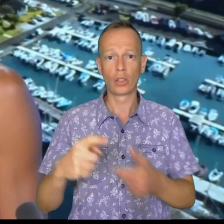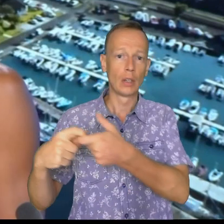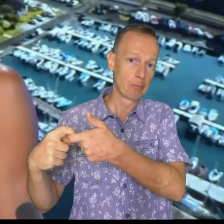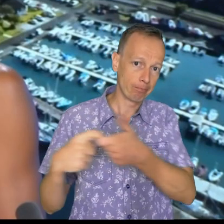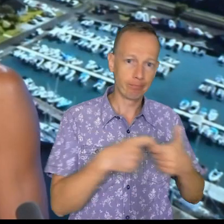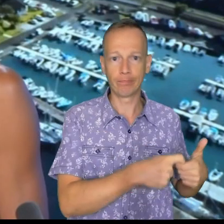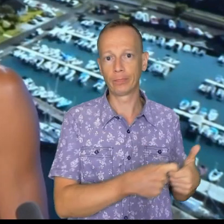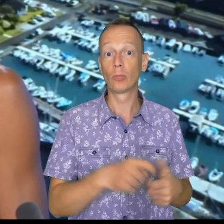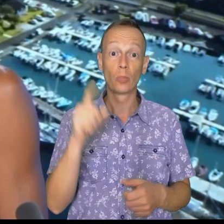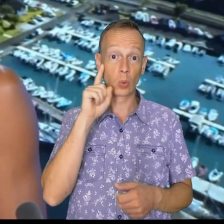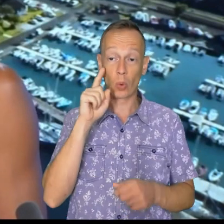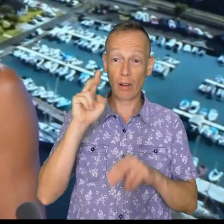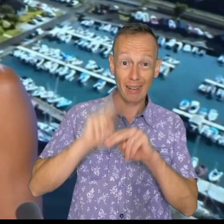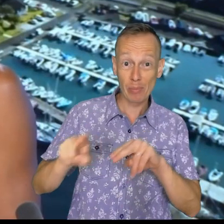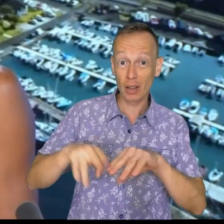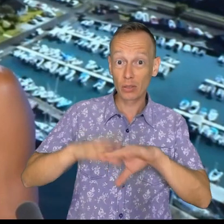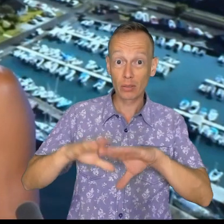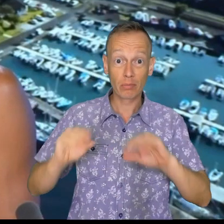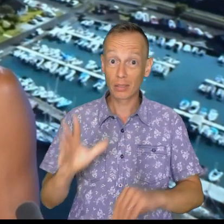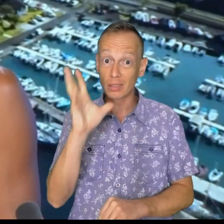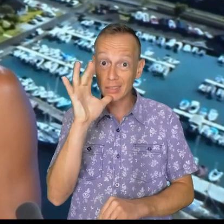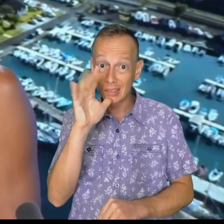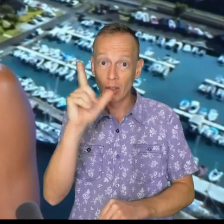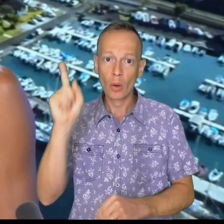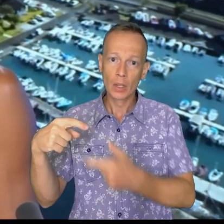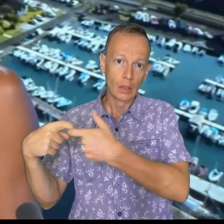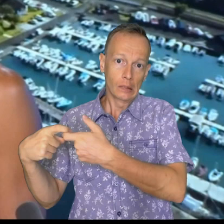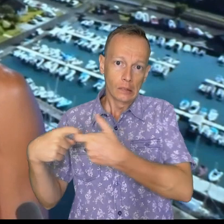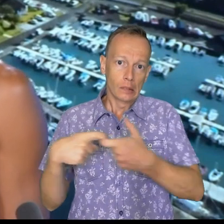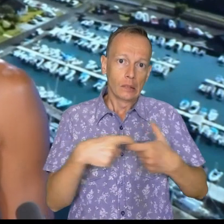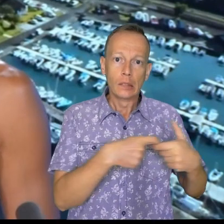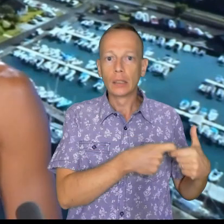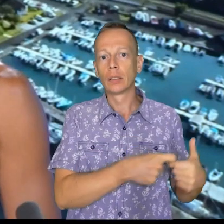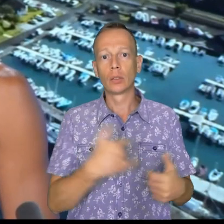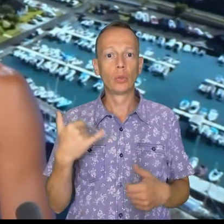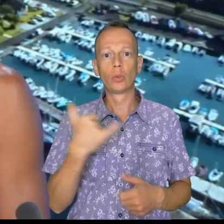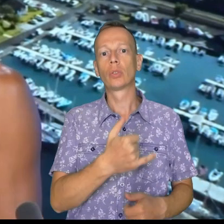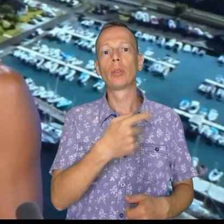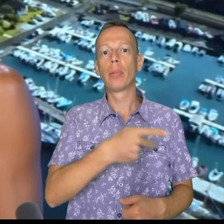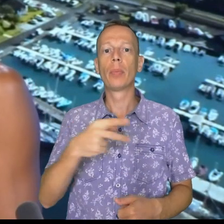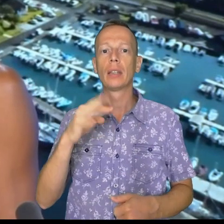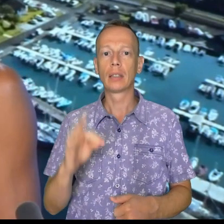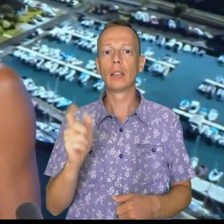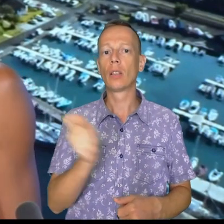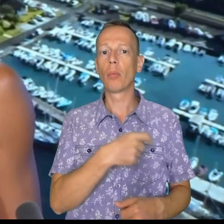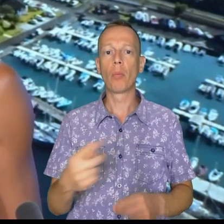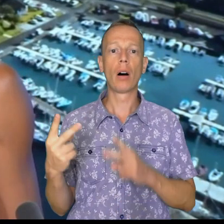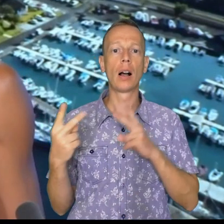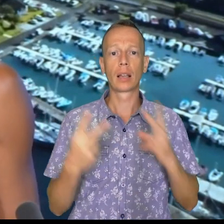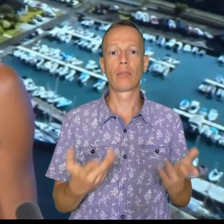dans l'impossibilité de réparer le navire sur place. Le Maroa a remorqué le Maristella jusqu'à Papeete. Il devrait arriver en